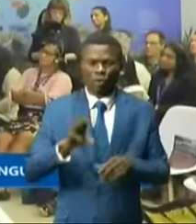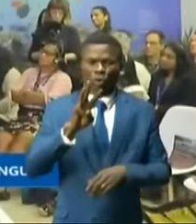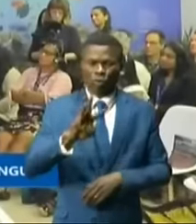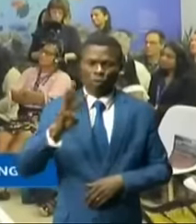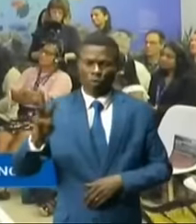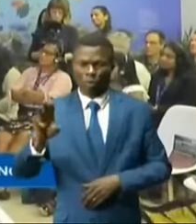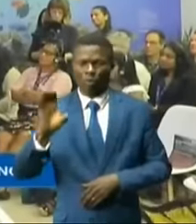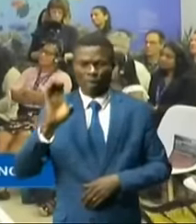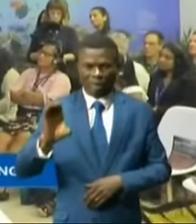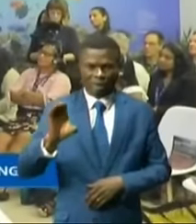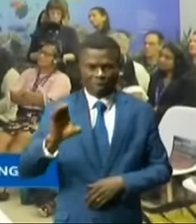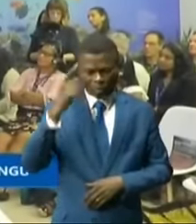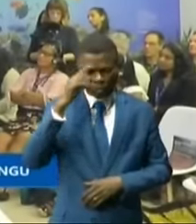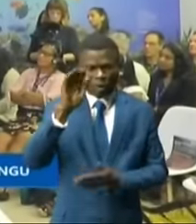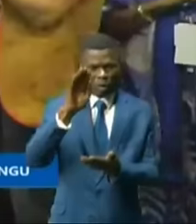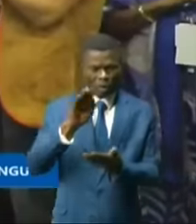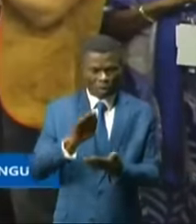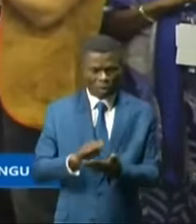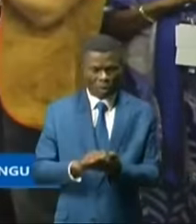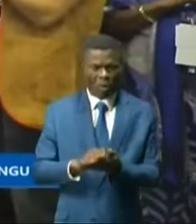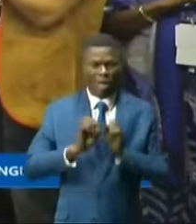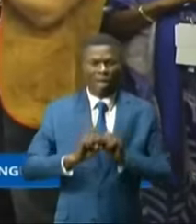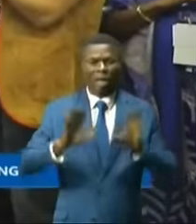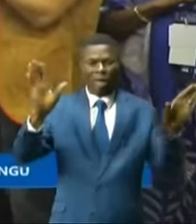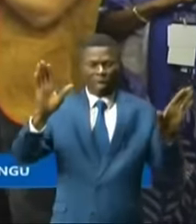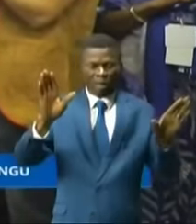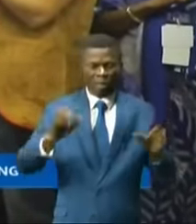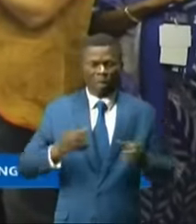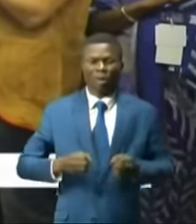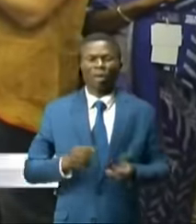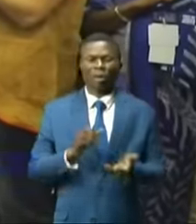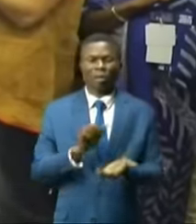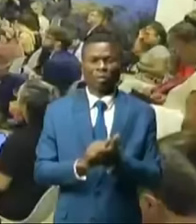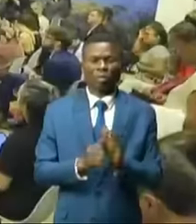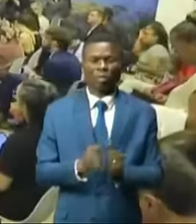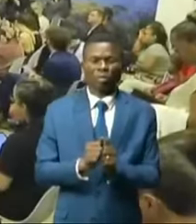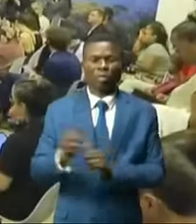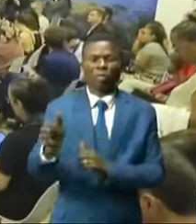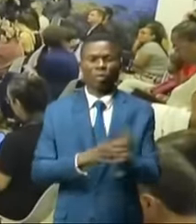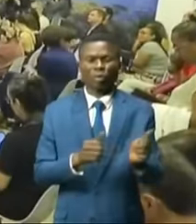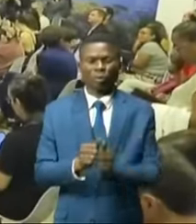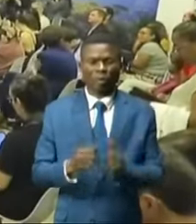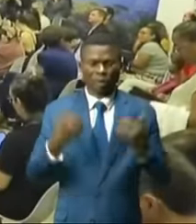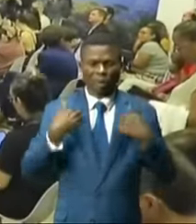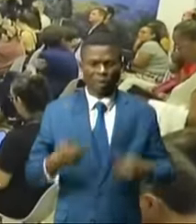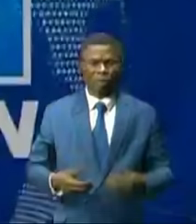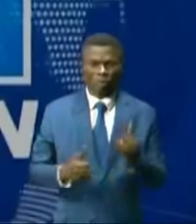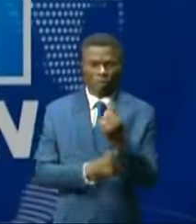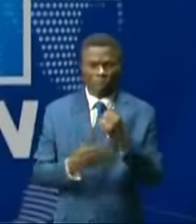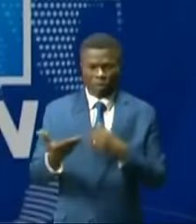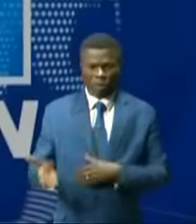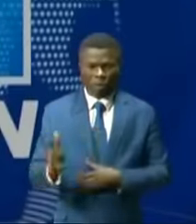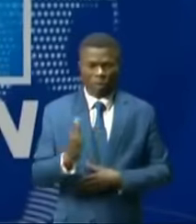dans le cadre des réductions des émissions de gaz à effet de serre dans la province de Maïndombé.